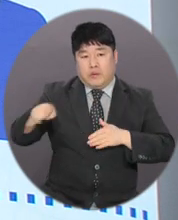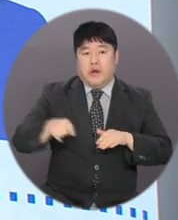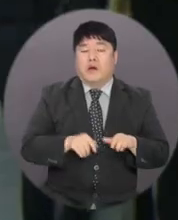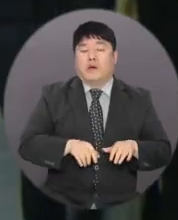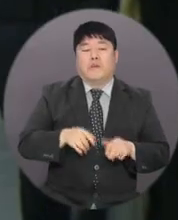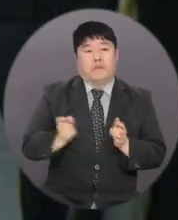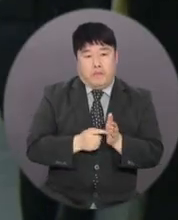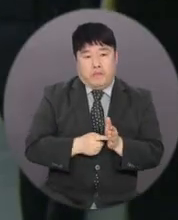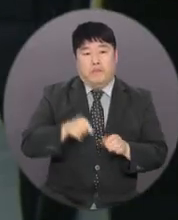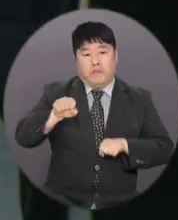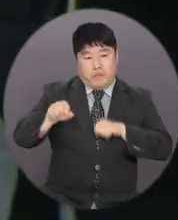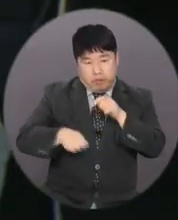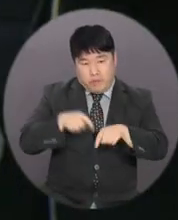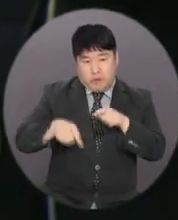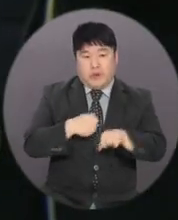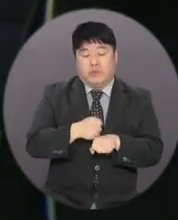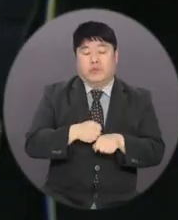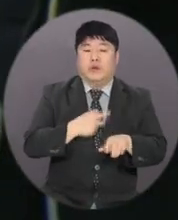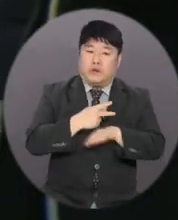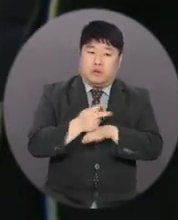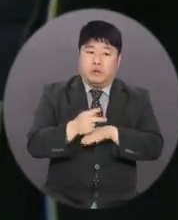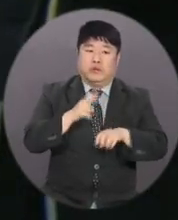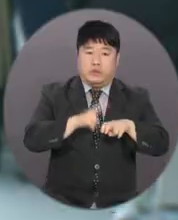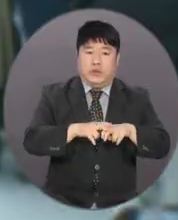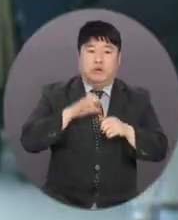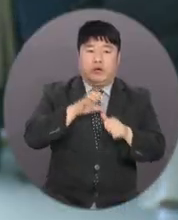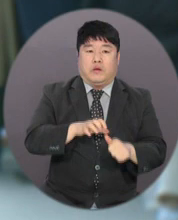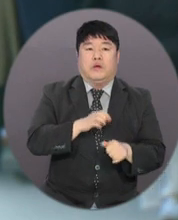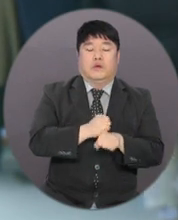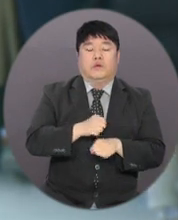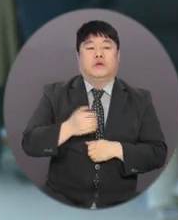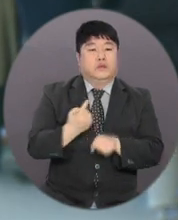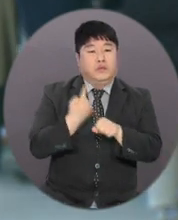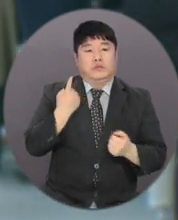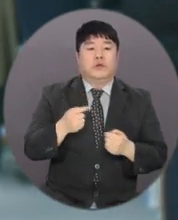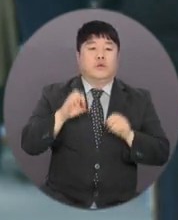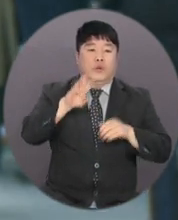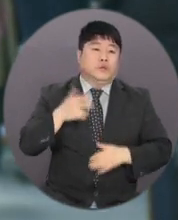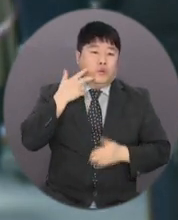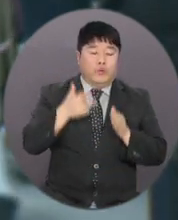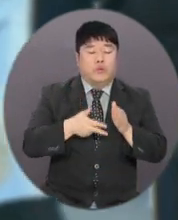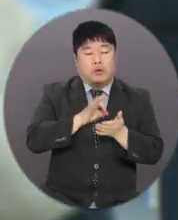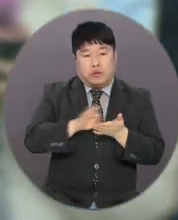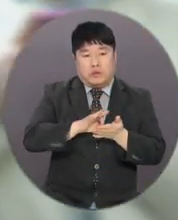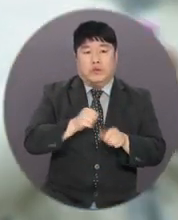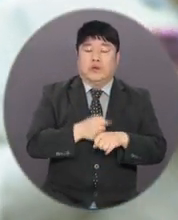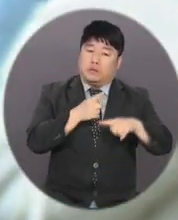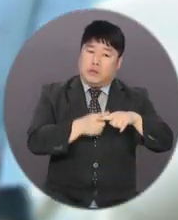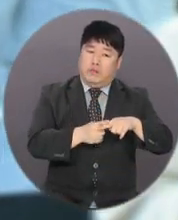재촉합니다. 또 고속열차마다 좌석 이용이 제한되면서 지난해보다 광주 송정역 이용객도 절반 이상